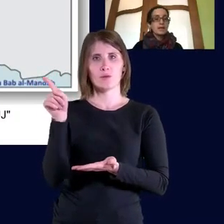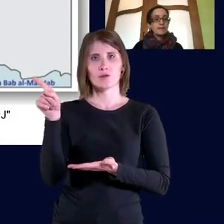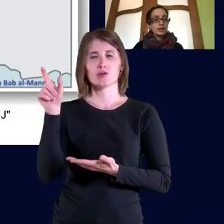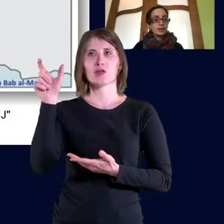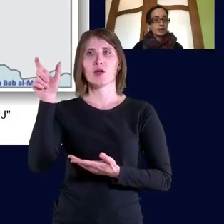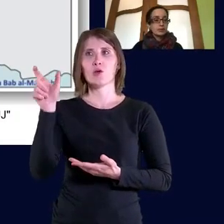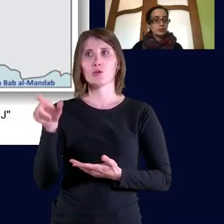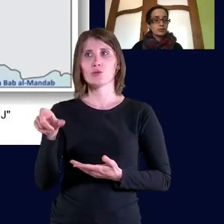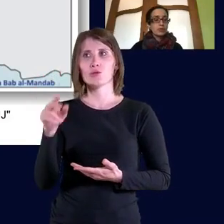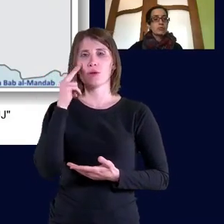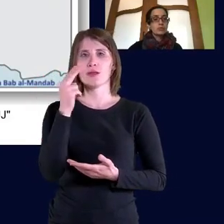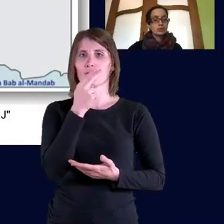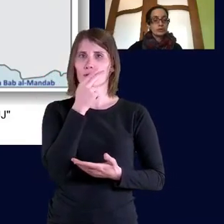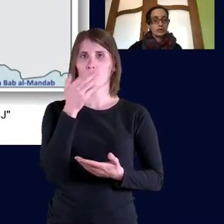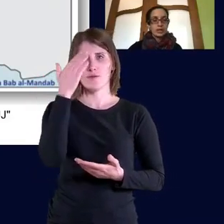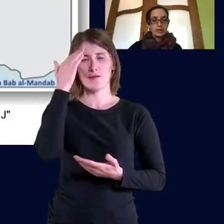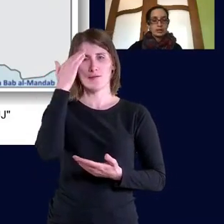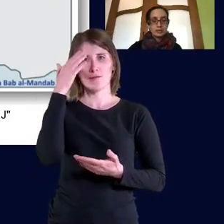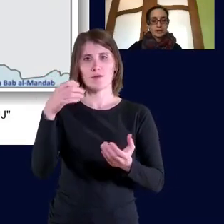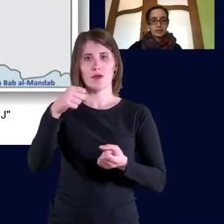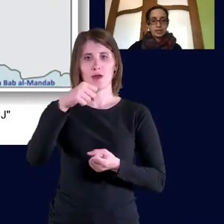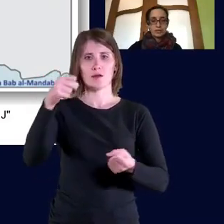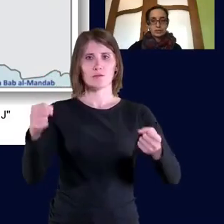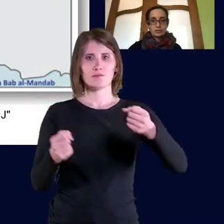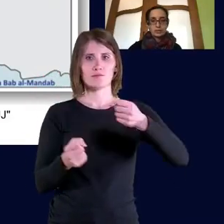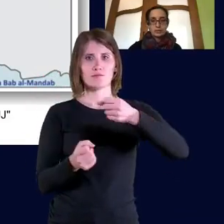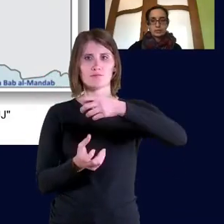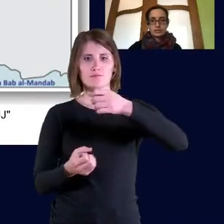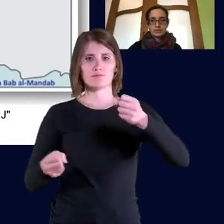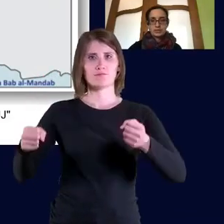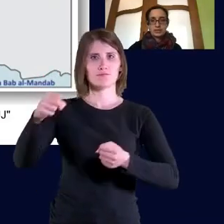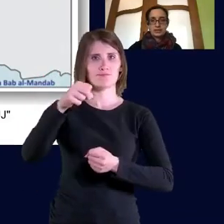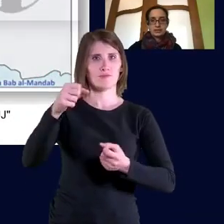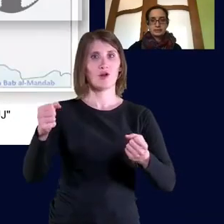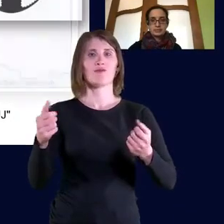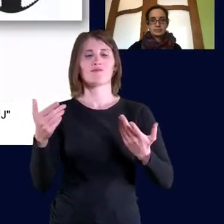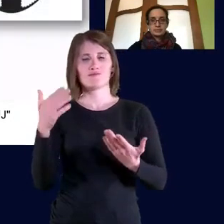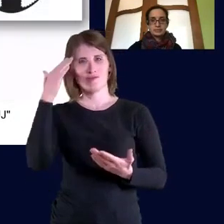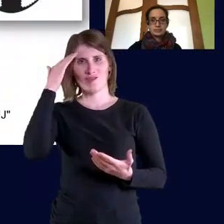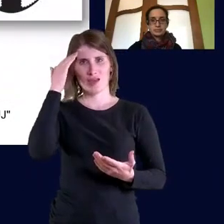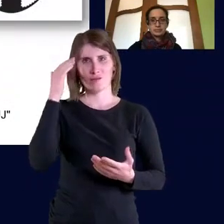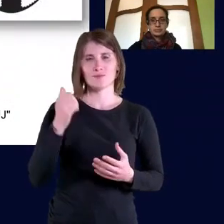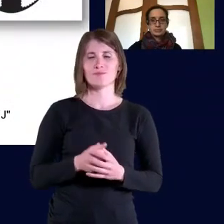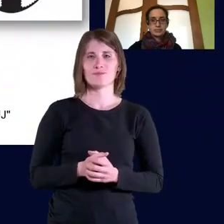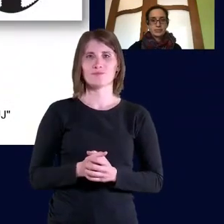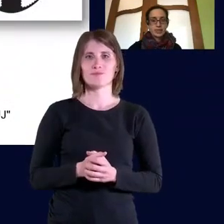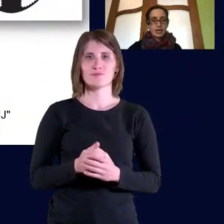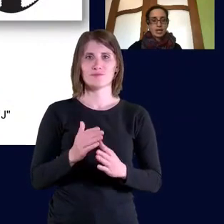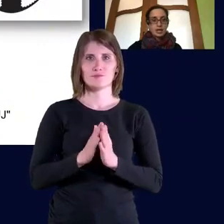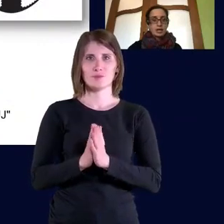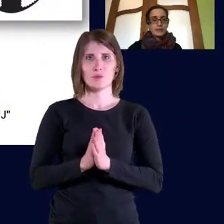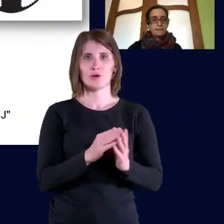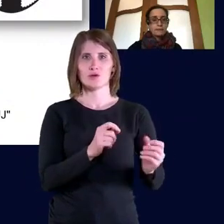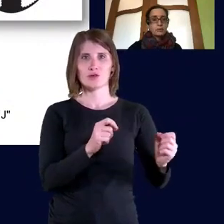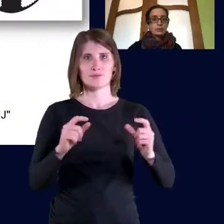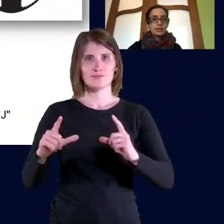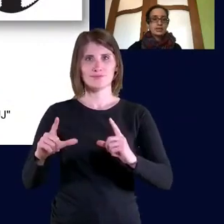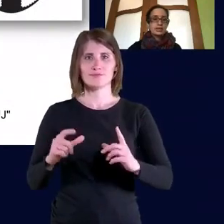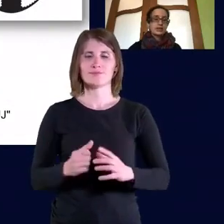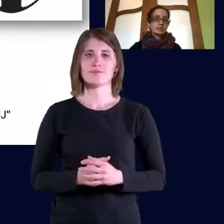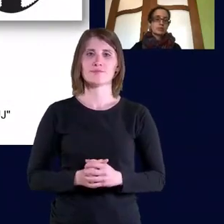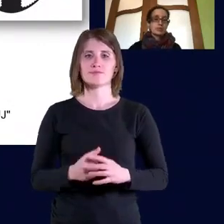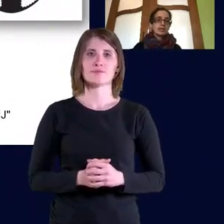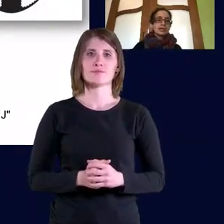temu osoba niewidoma Jak prawidłowo ułożyć tą grafikę Bardzo proszę o następny slajd pyszne.pl